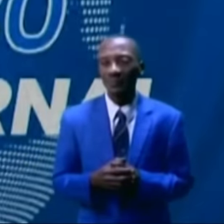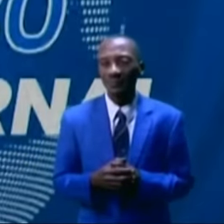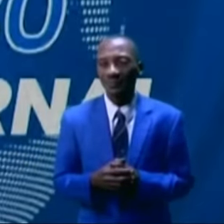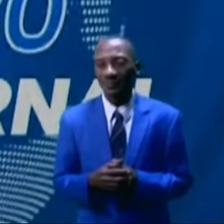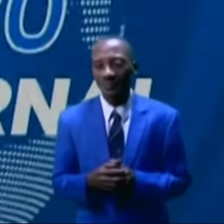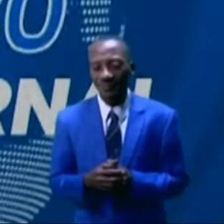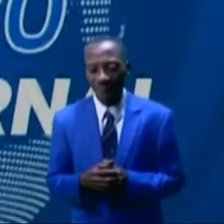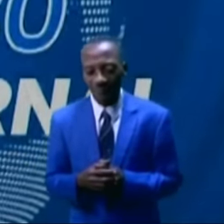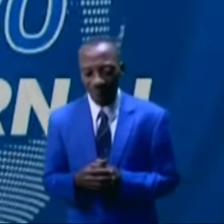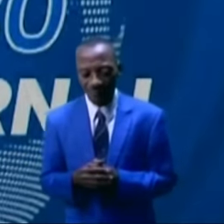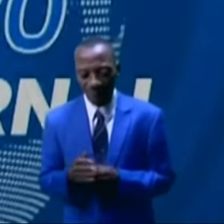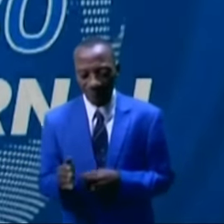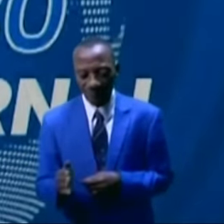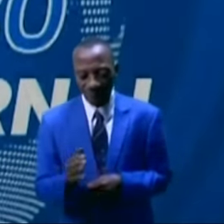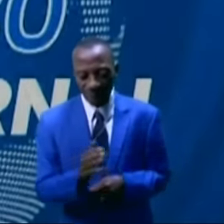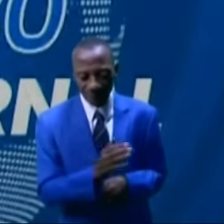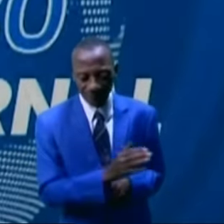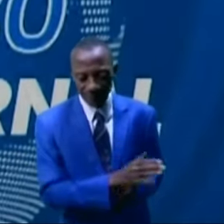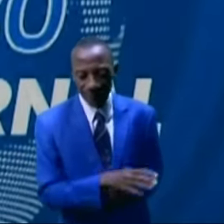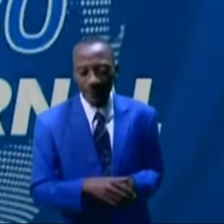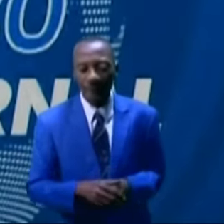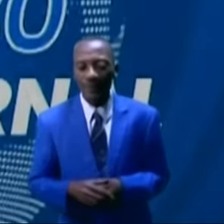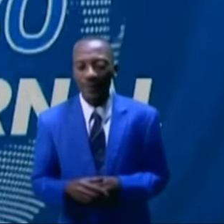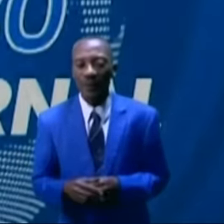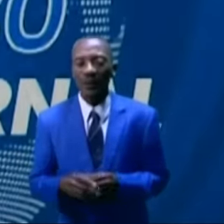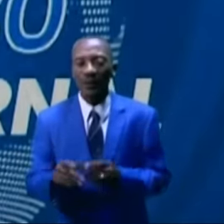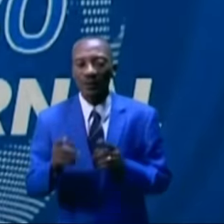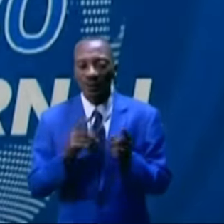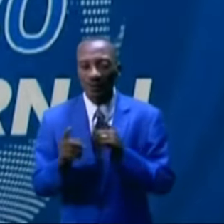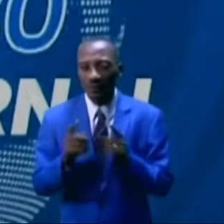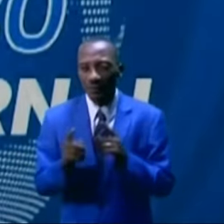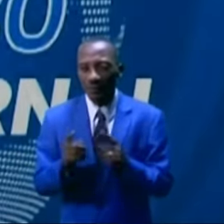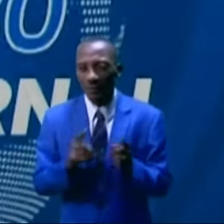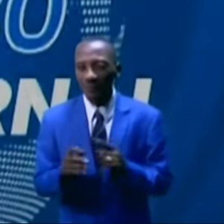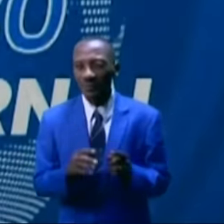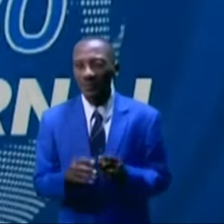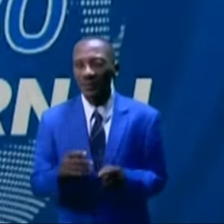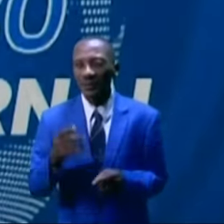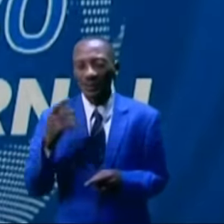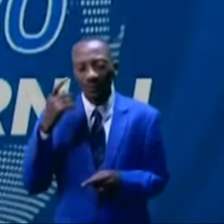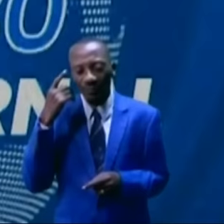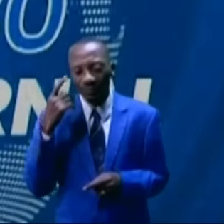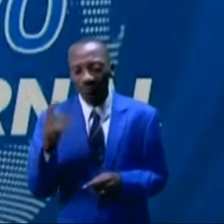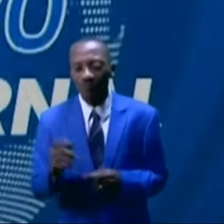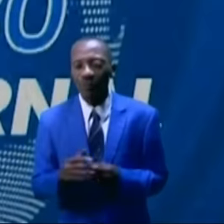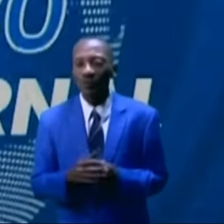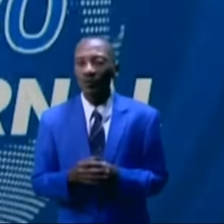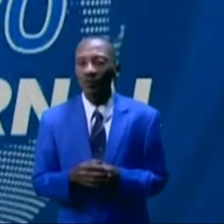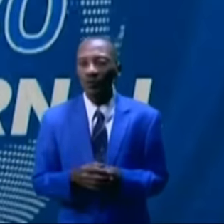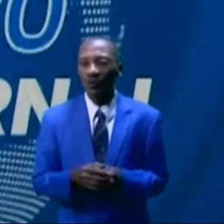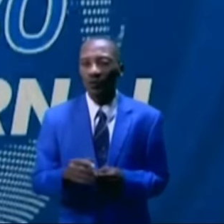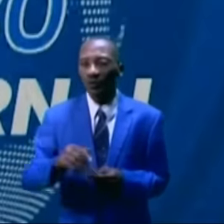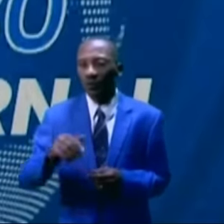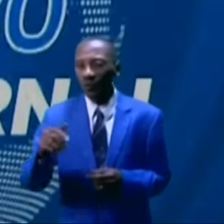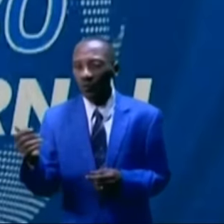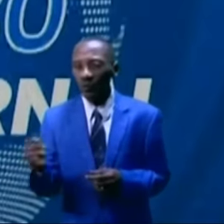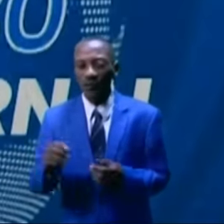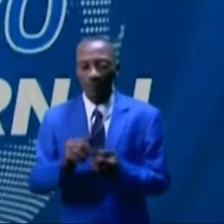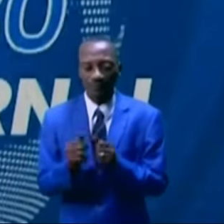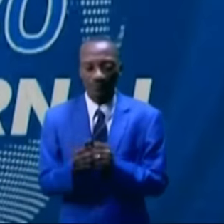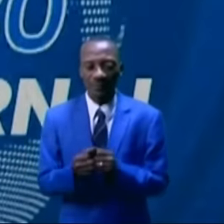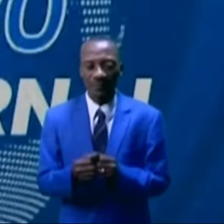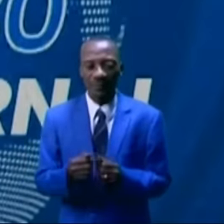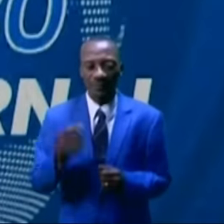de Kinshasa abrite la deuxième édition des Africa Tech Invest, thème retenu, une technologie innovante, moderne et sécurisée